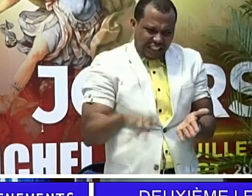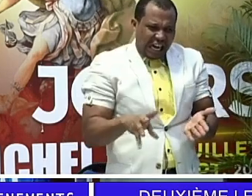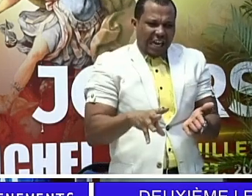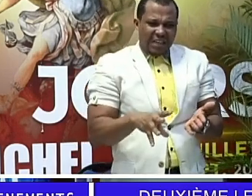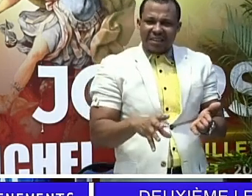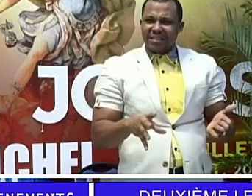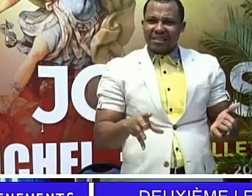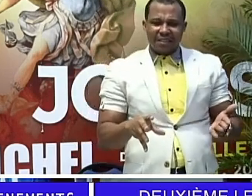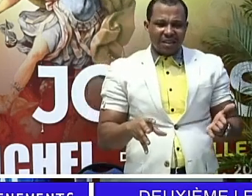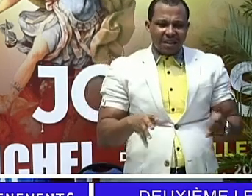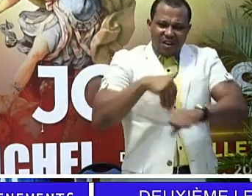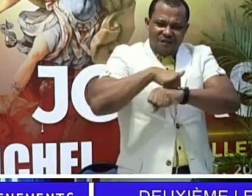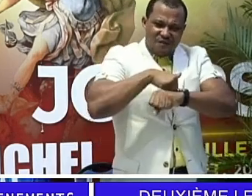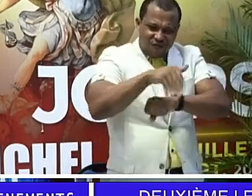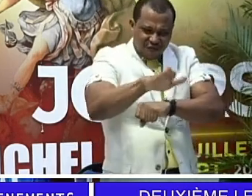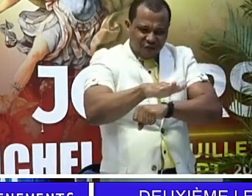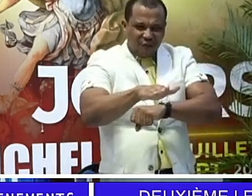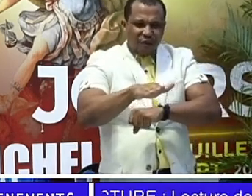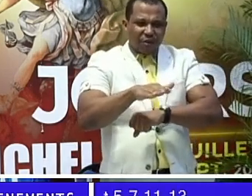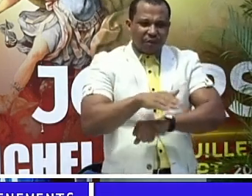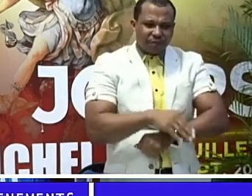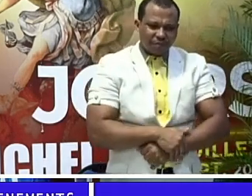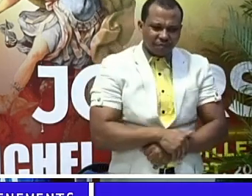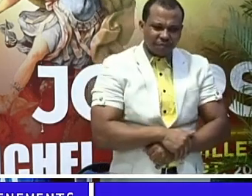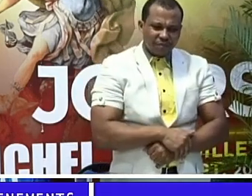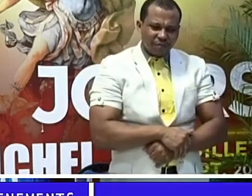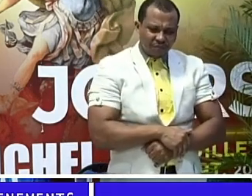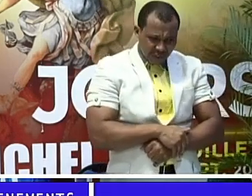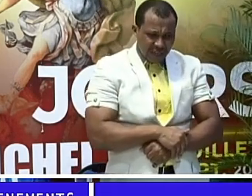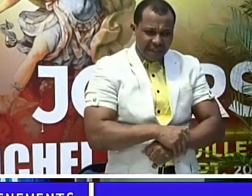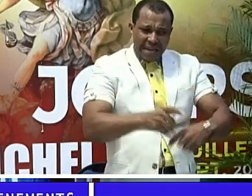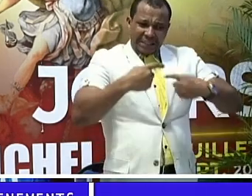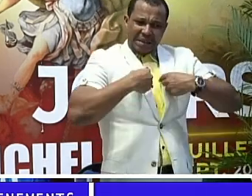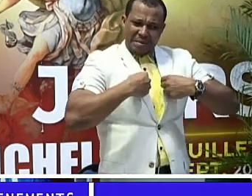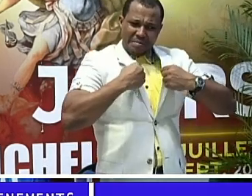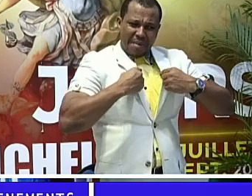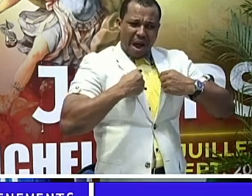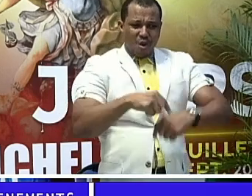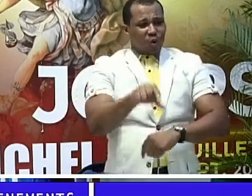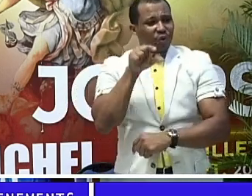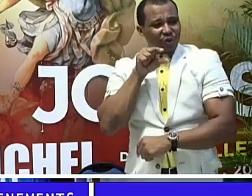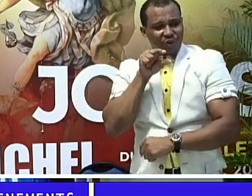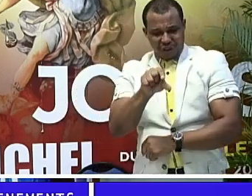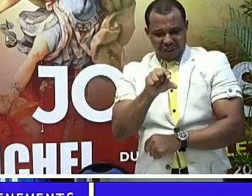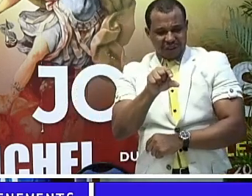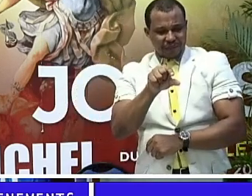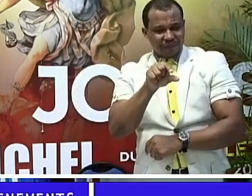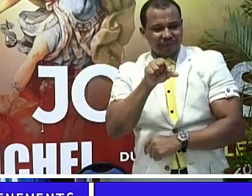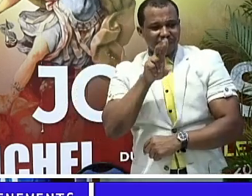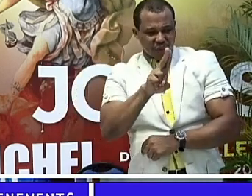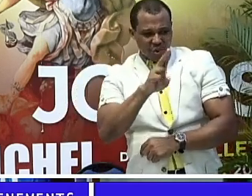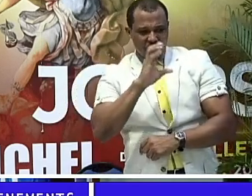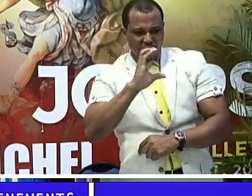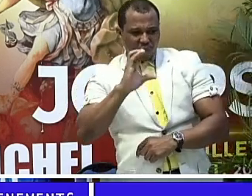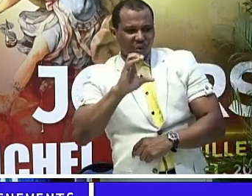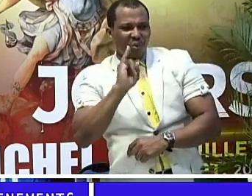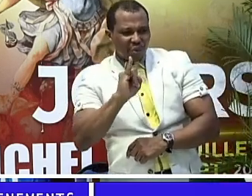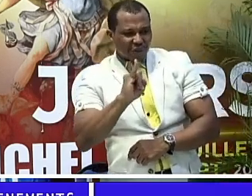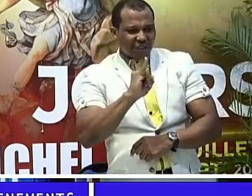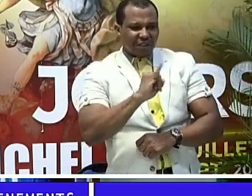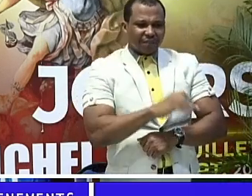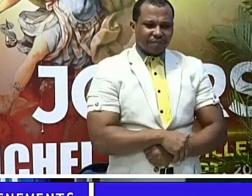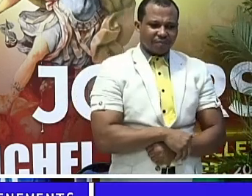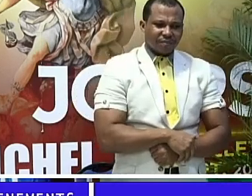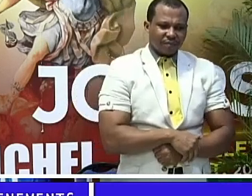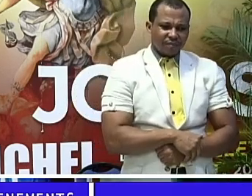tel bagaille pour le mettre. Les gars, comme si c'est maillot Gucci, chemise Gucci, képi Gucci, ils ont envie de mettre. Bon ti valis Gucci yo voye kounya nèg